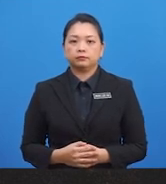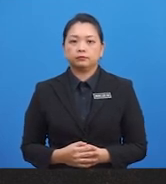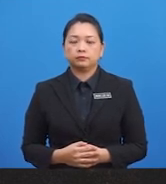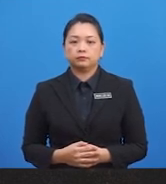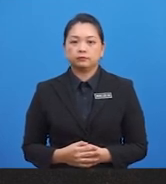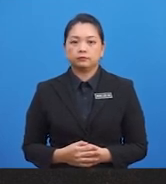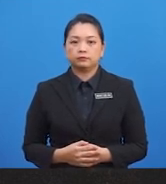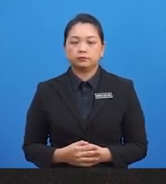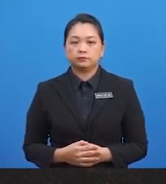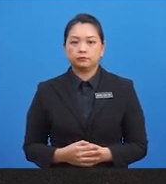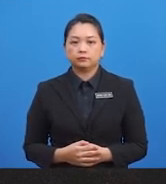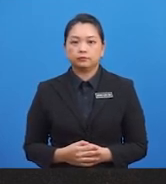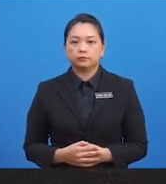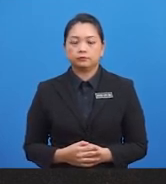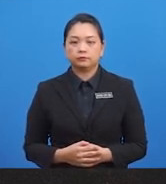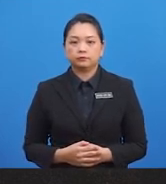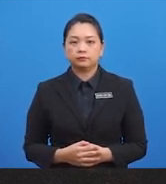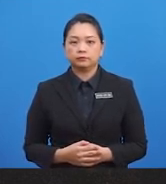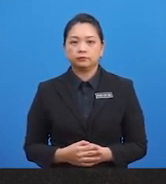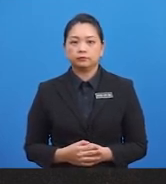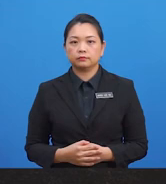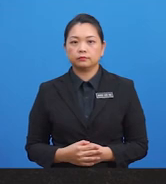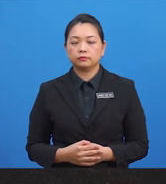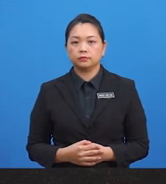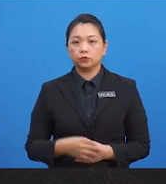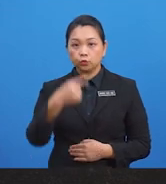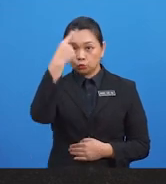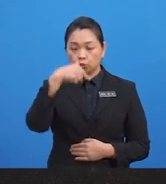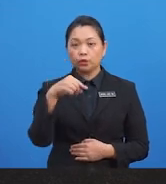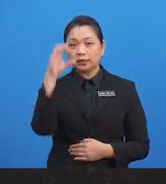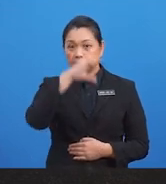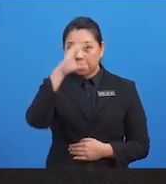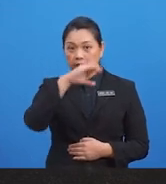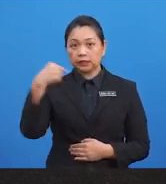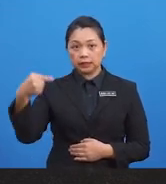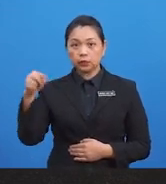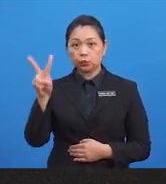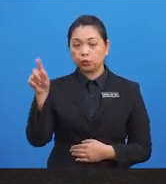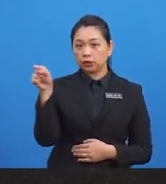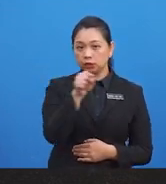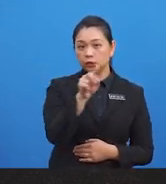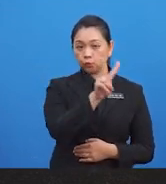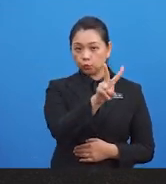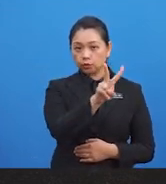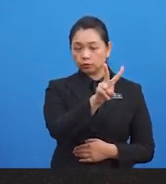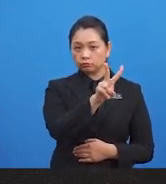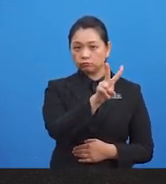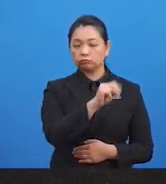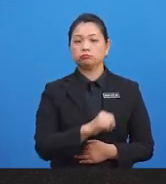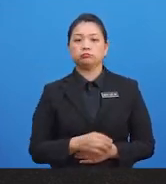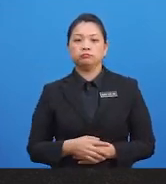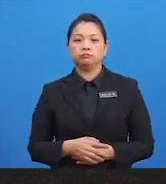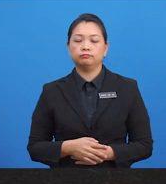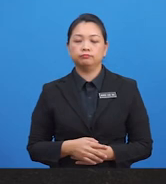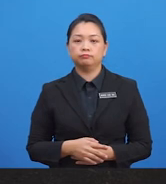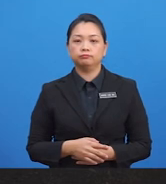Dan seterusnya, untuk mencari luas bagi had negatif 2 hingga 2, kita perlu